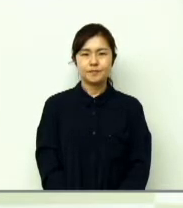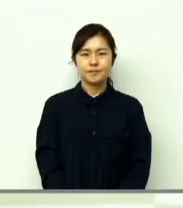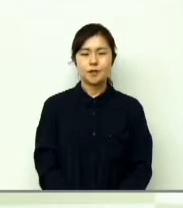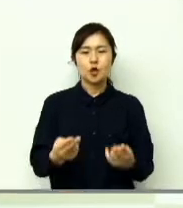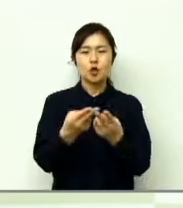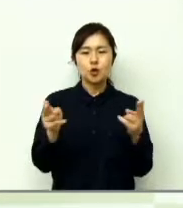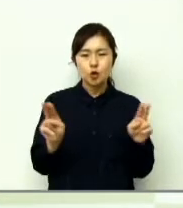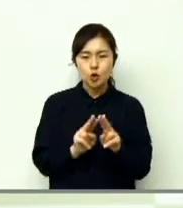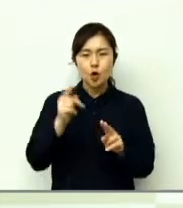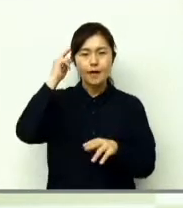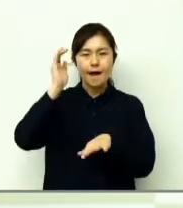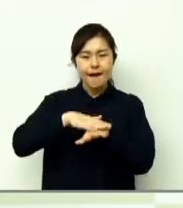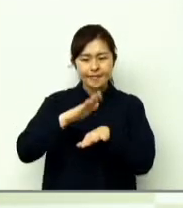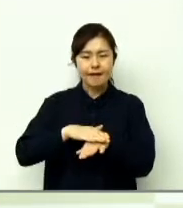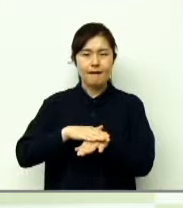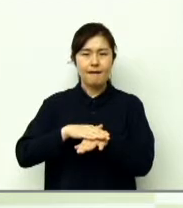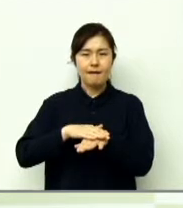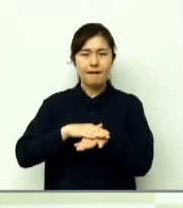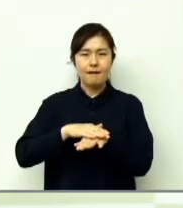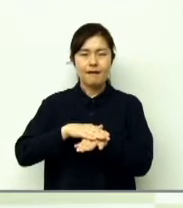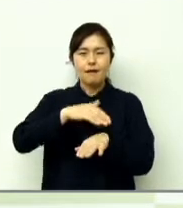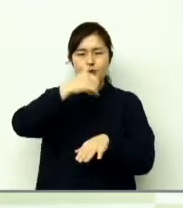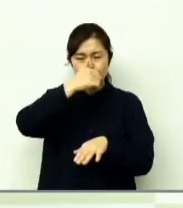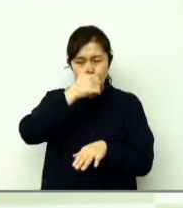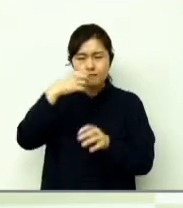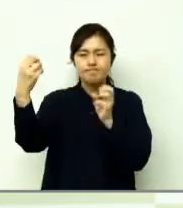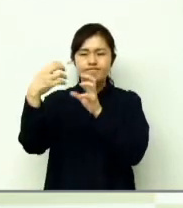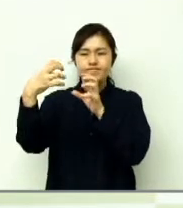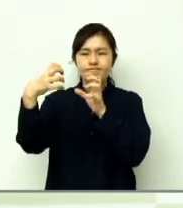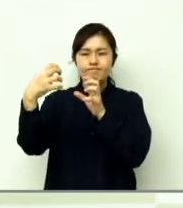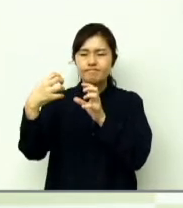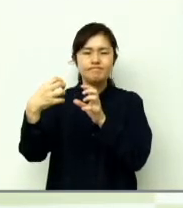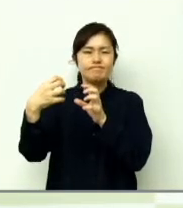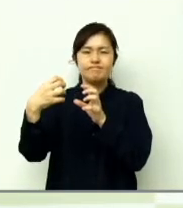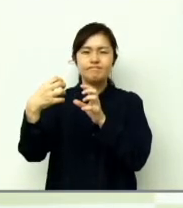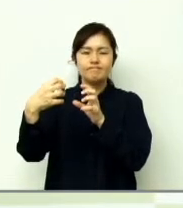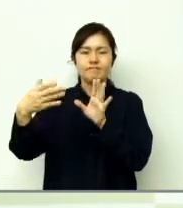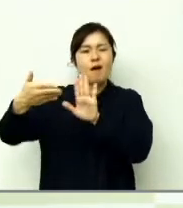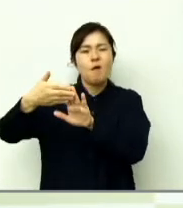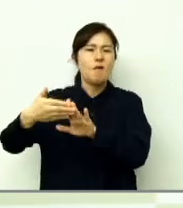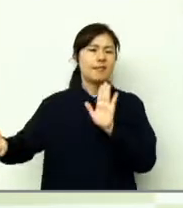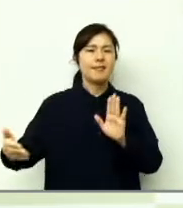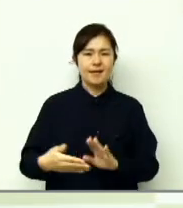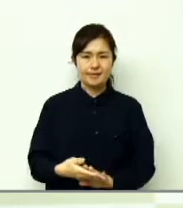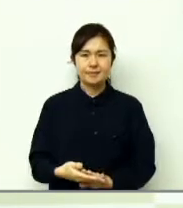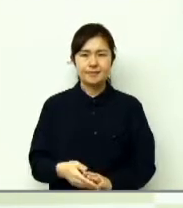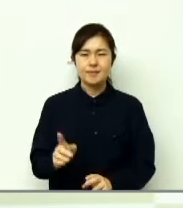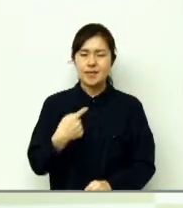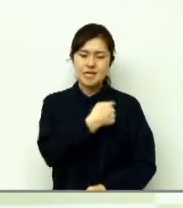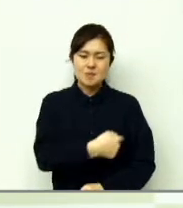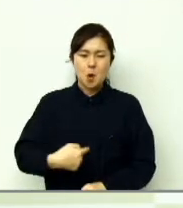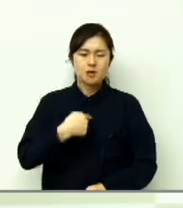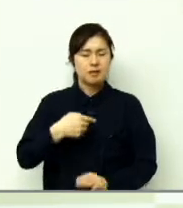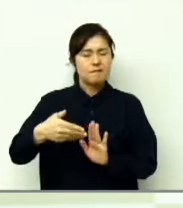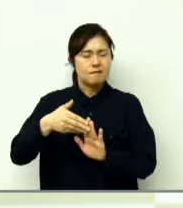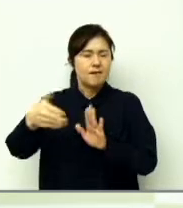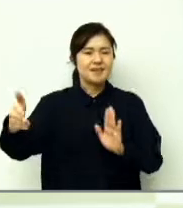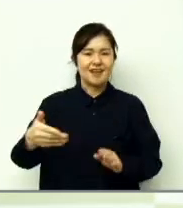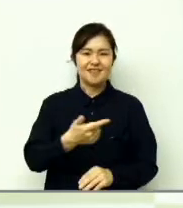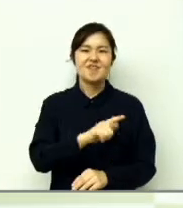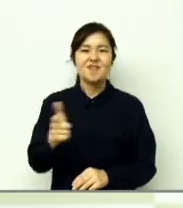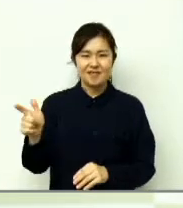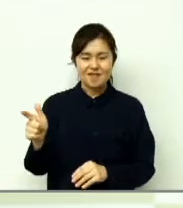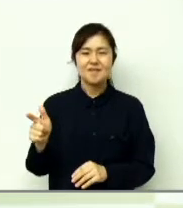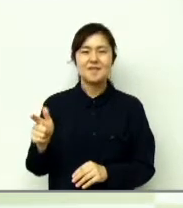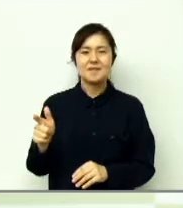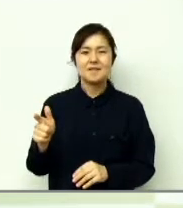わせ、ということも十分ではないでしょうし、また感情的な部分も含めて、必ずしも、